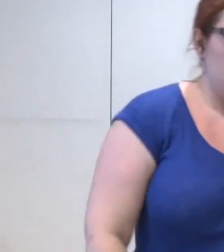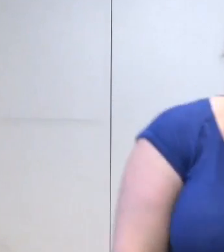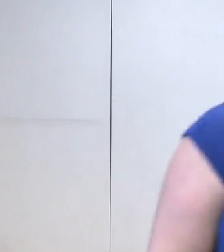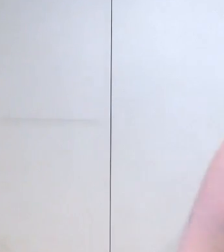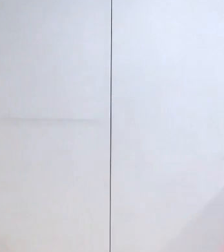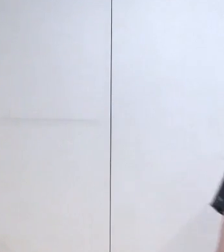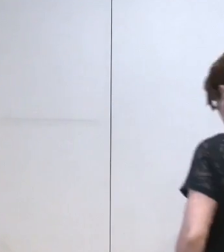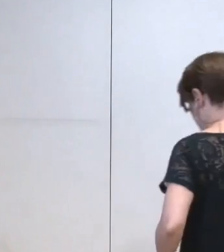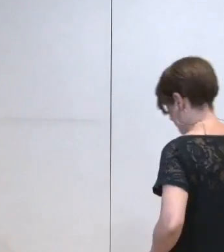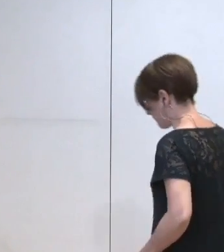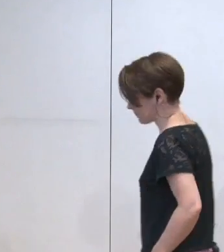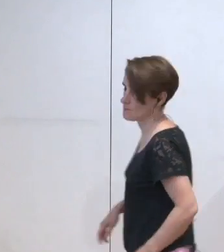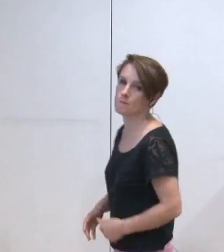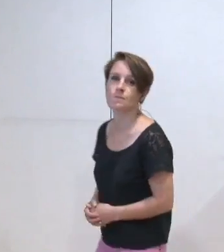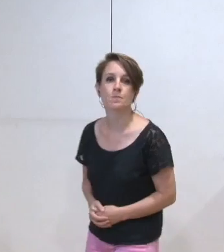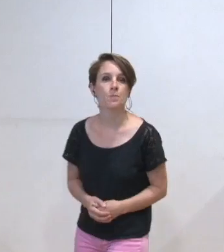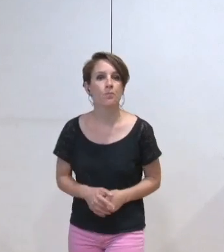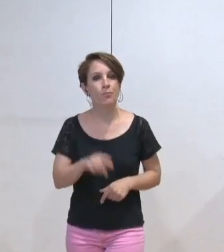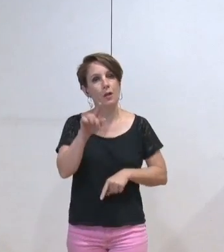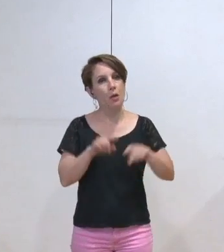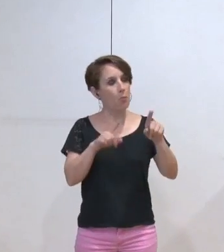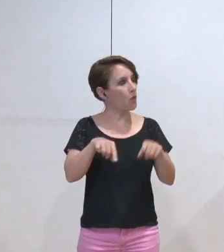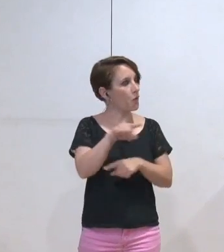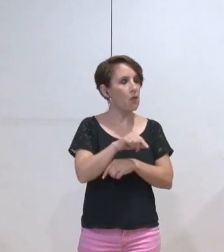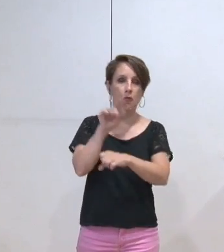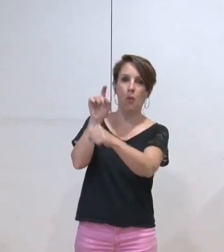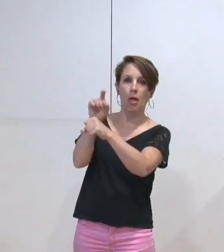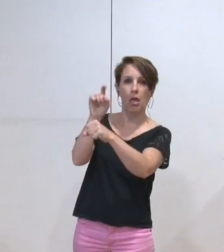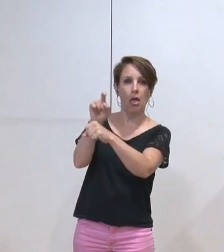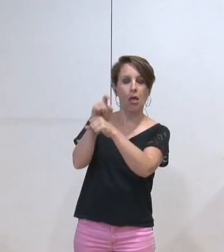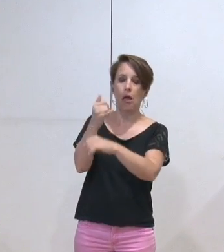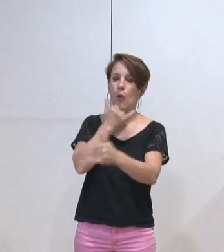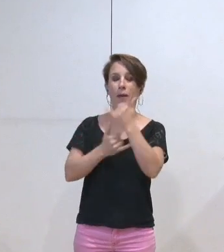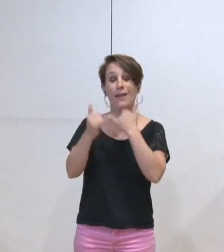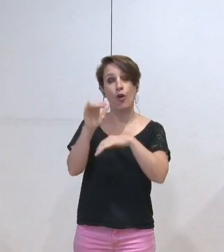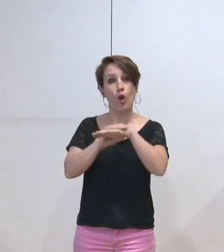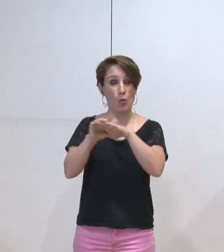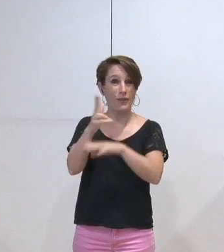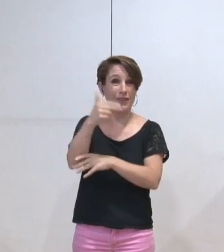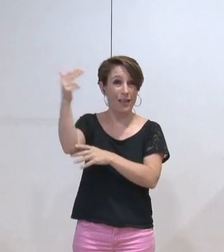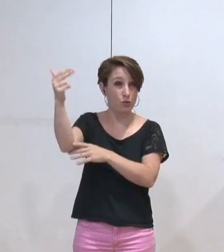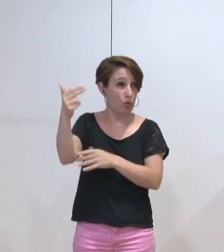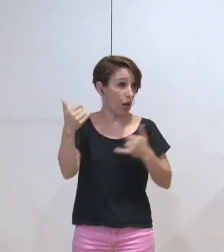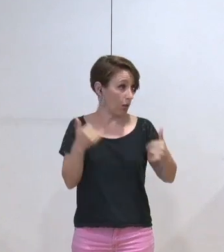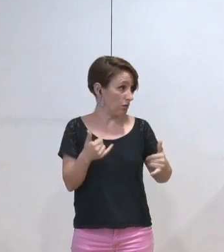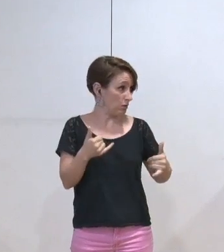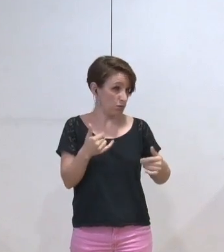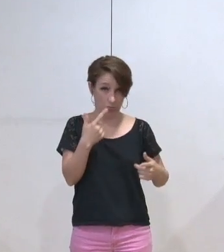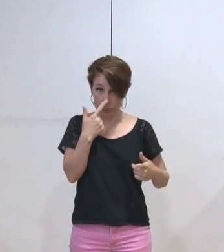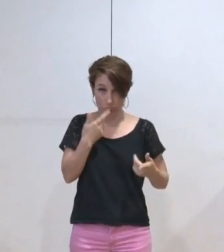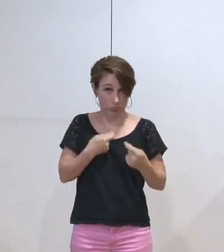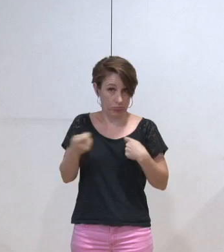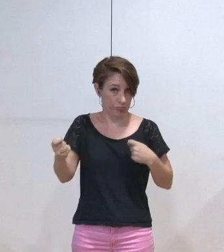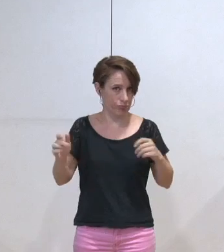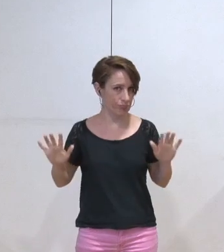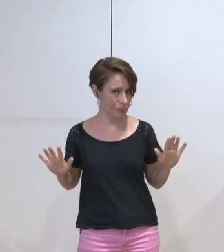des erreurs politiques nationales je ne sais pas si c'est le lieu pour le faire mais j'ai parfois le sentiment et on l'a déjà je